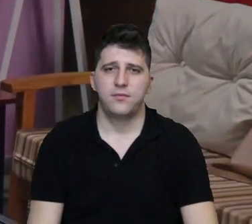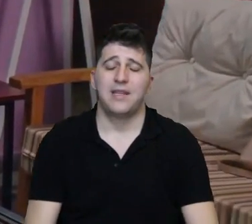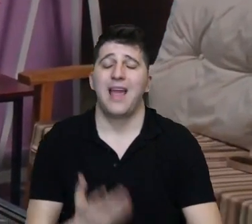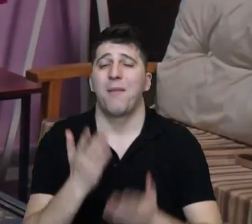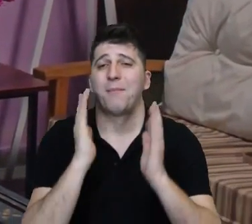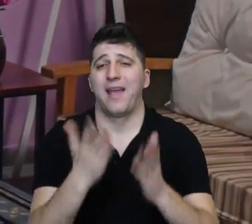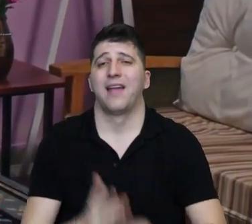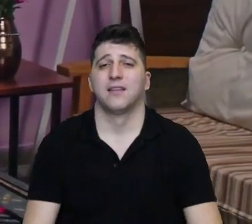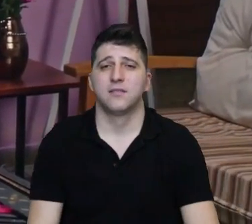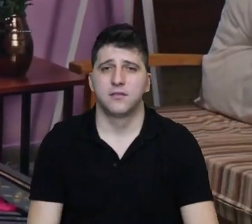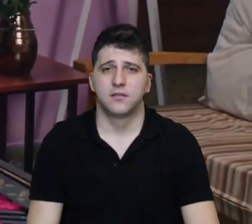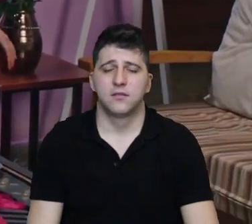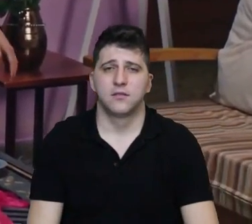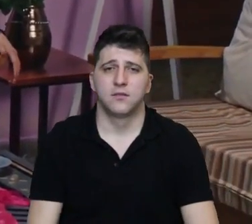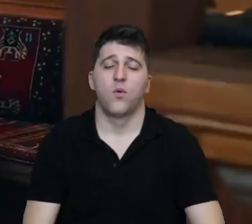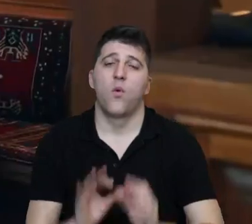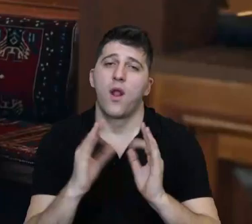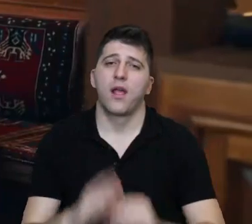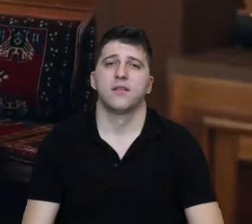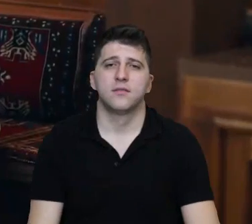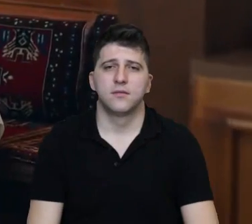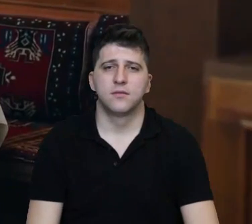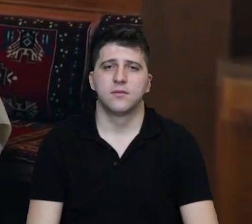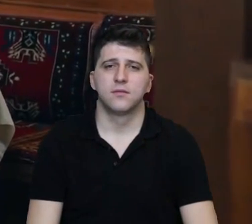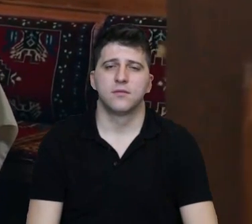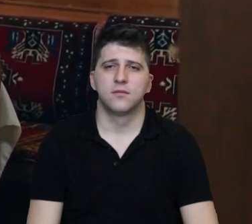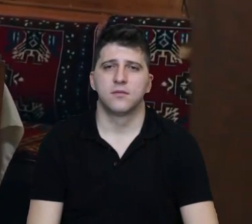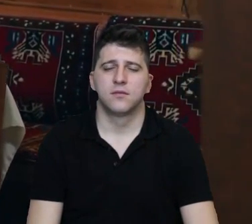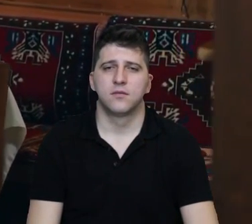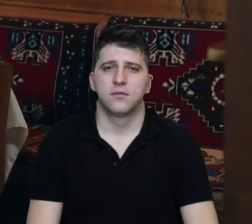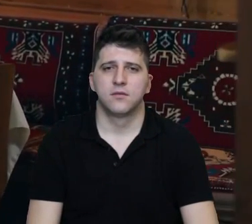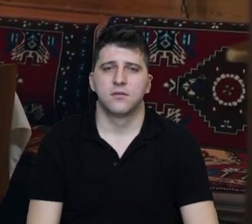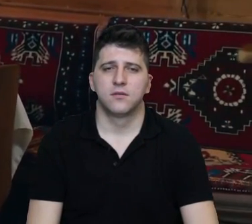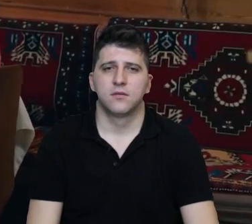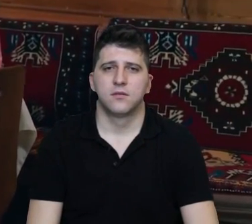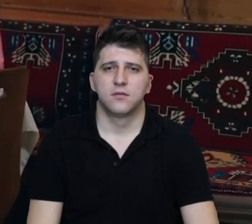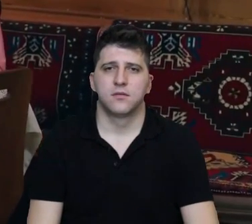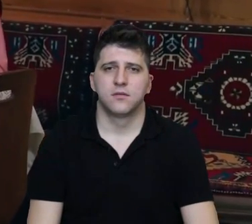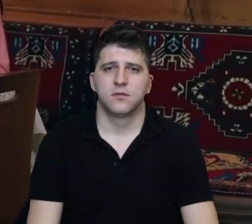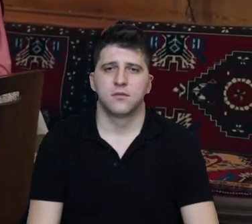de. Allah. Öyle. Alev Engin'le birlikte yemek masasında.